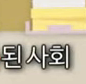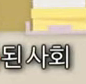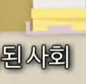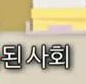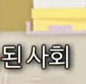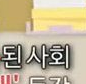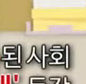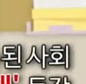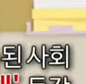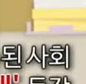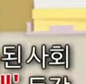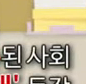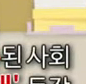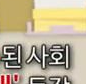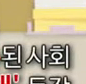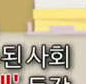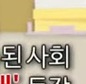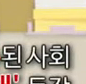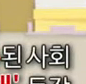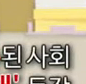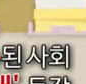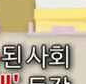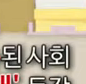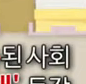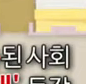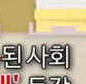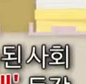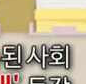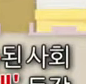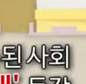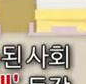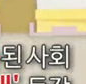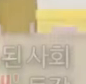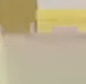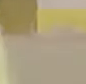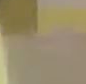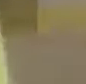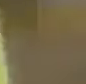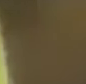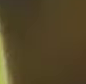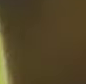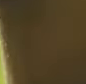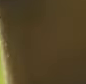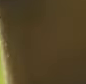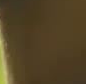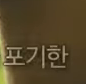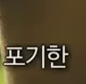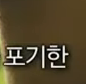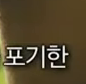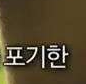우리한테 노래 하하 씰 가 으